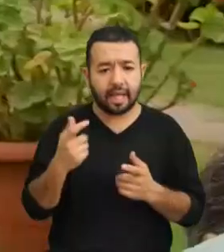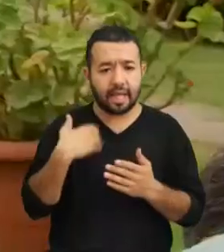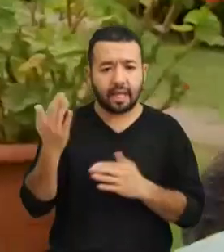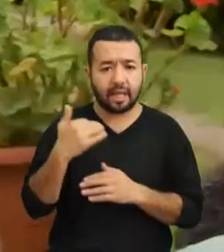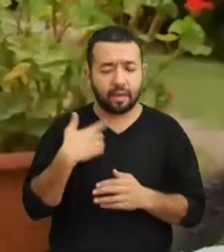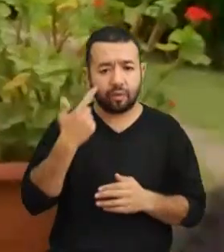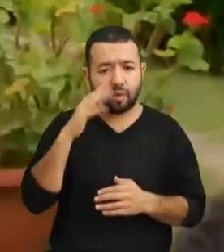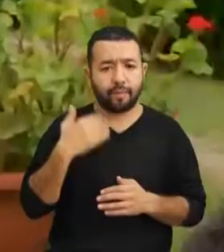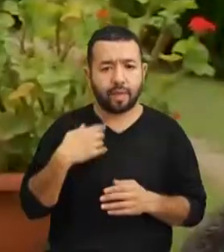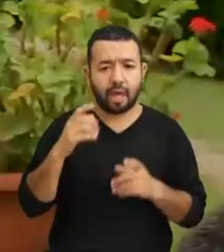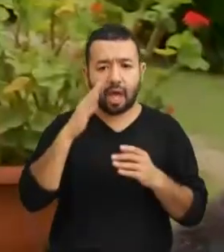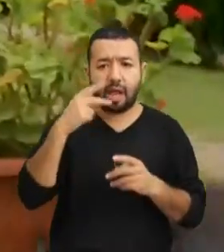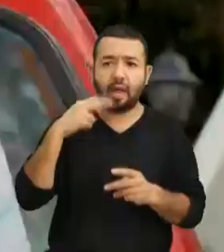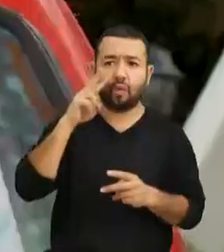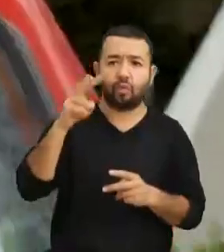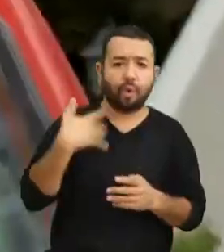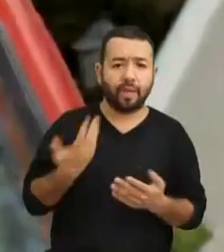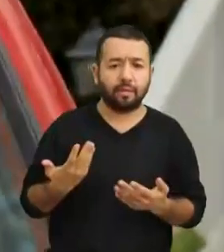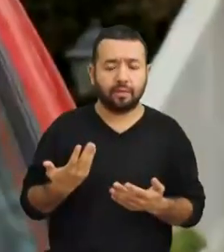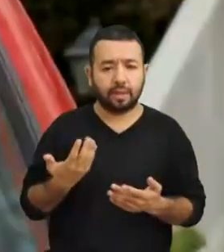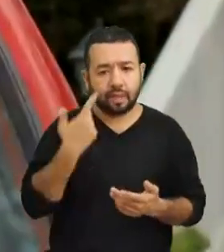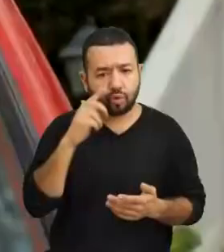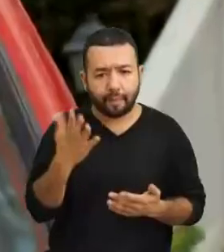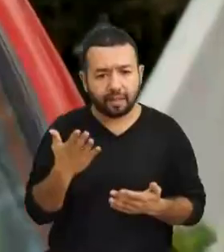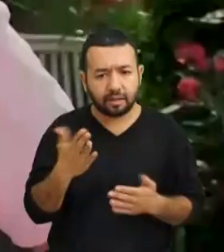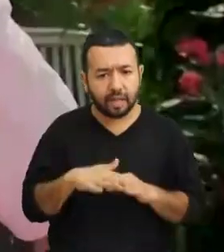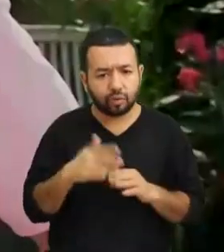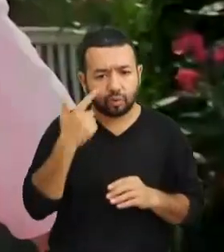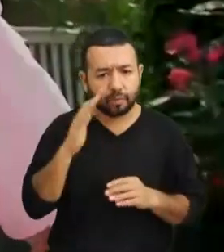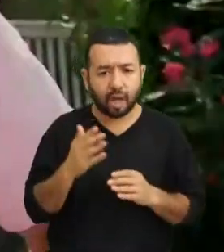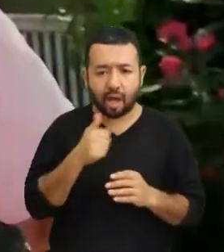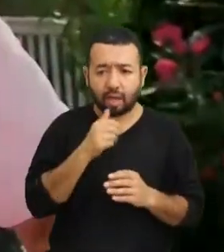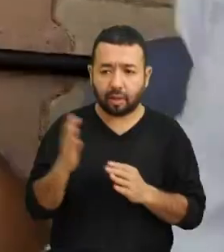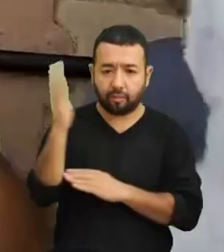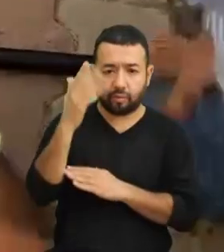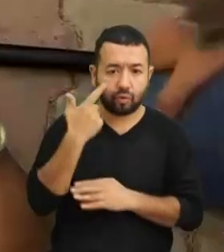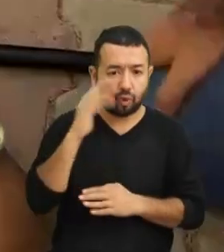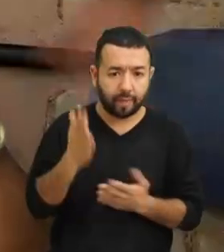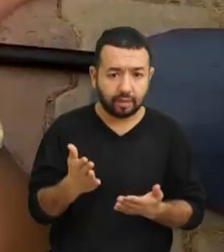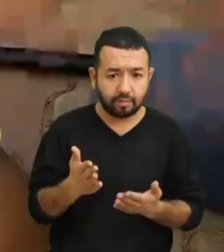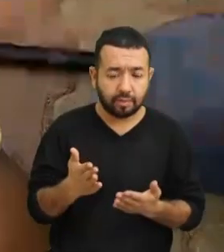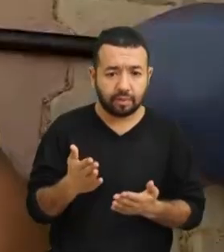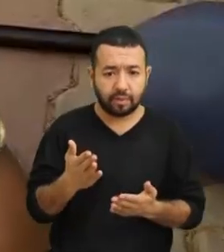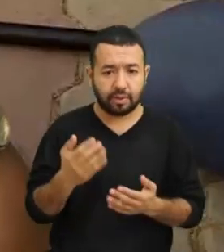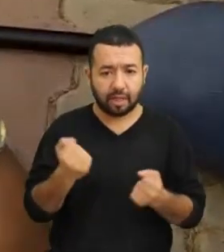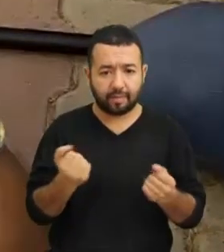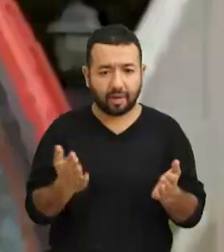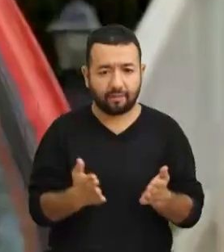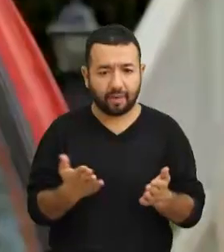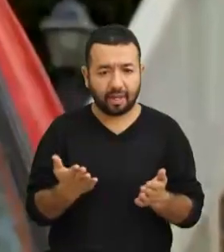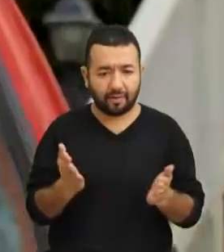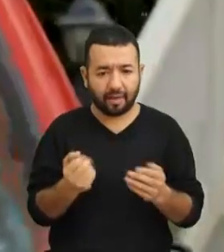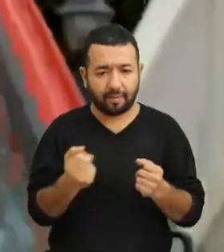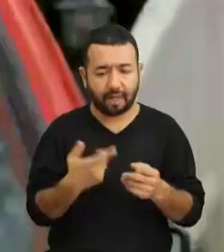yaptığını ben bile anlamadım. Dikiz aynasından görmedim bile. Nasıl görmesin ya? Buz kocaman adamı nasıl görmesin? Senin şu cikletten çıkma